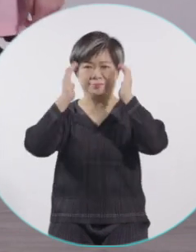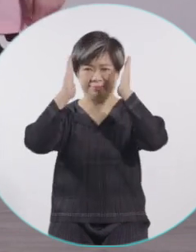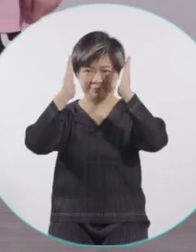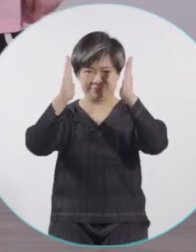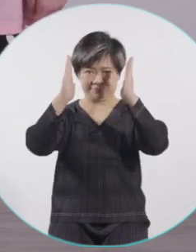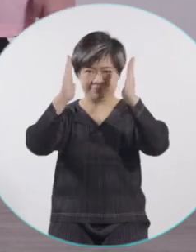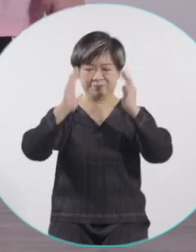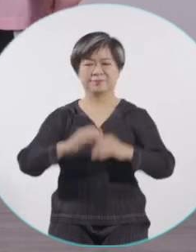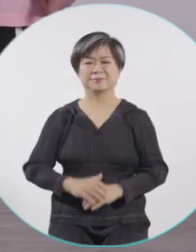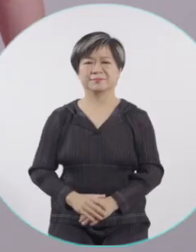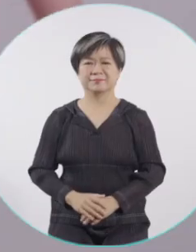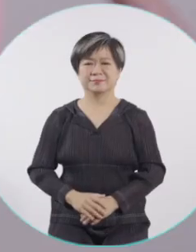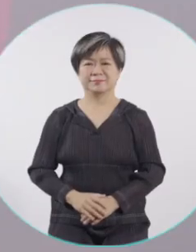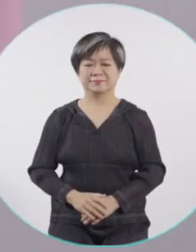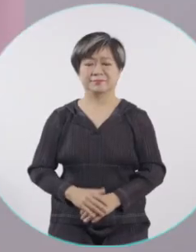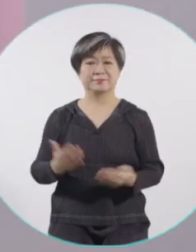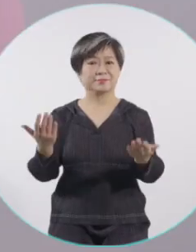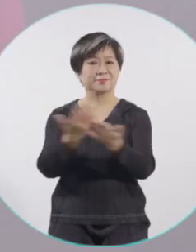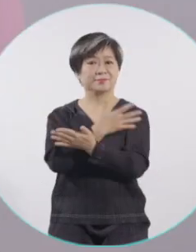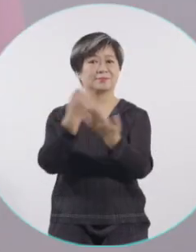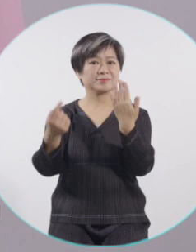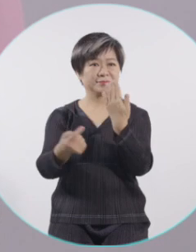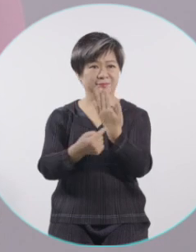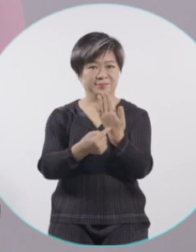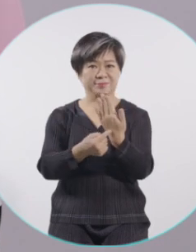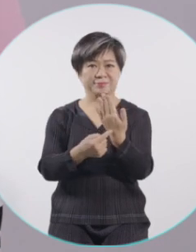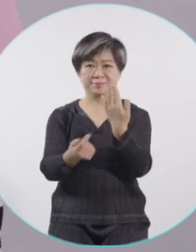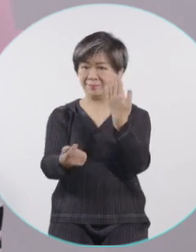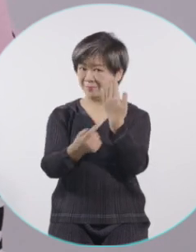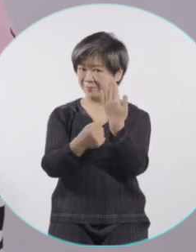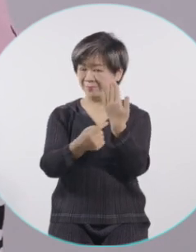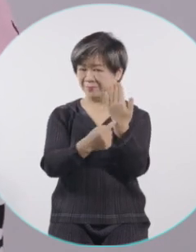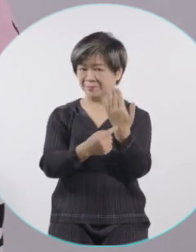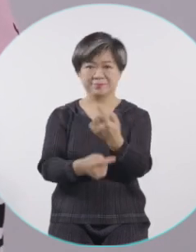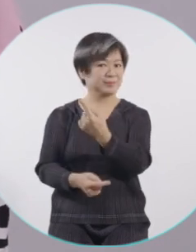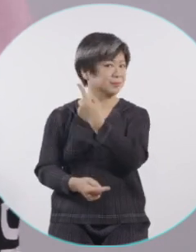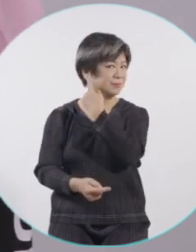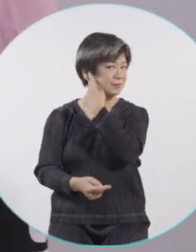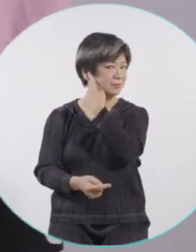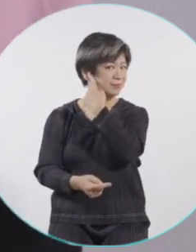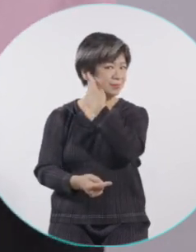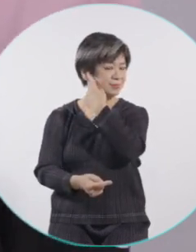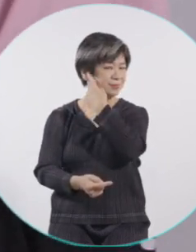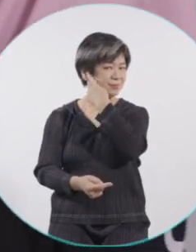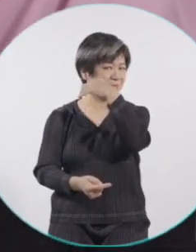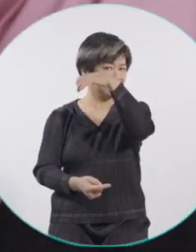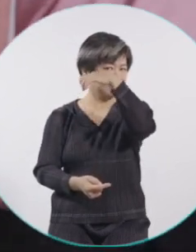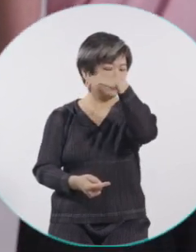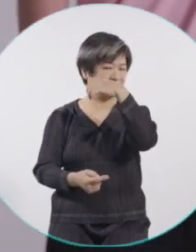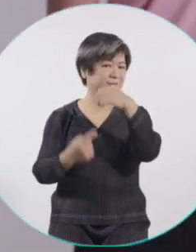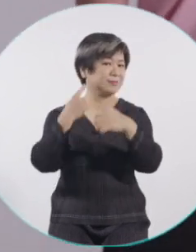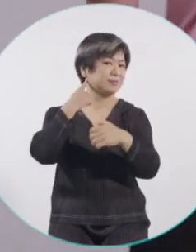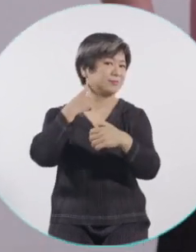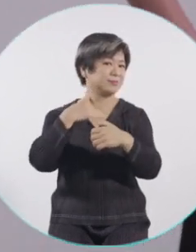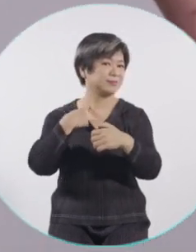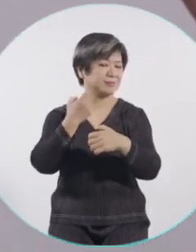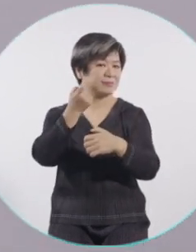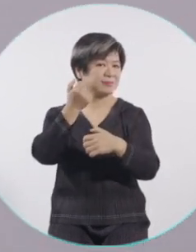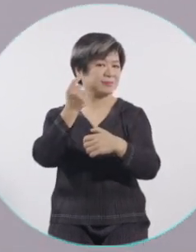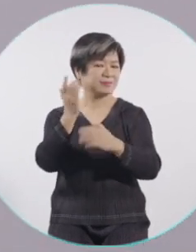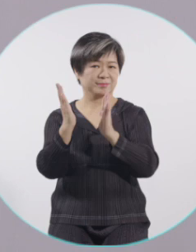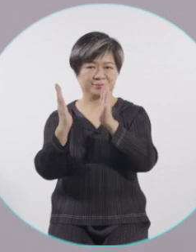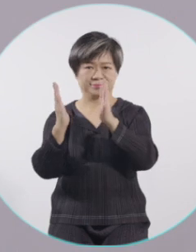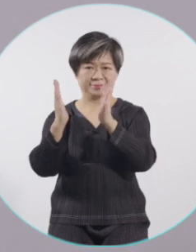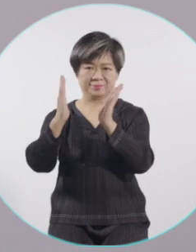来。你的左手放到你右边的耳朵，然后把你的脖子微微的向